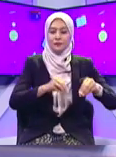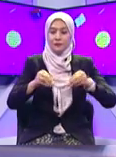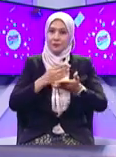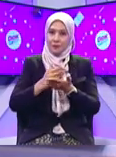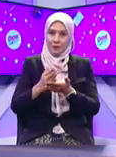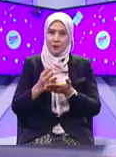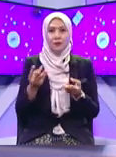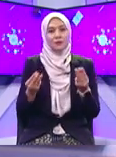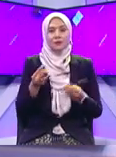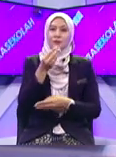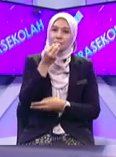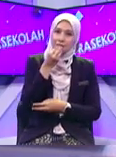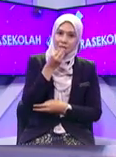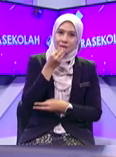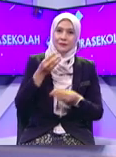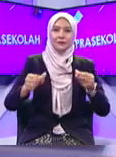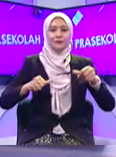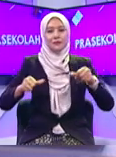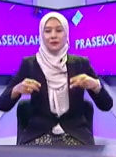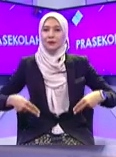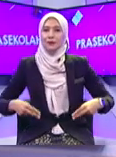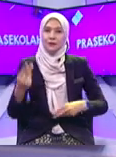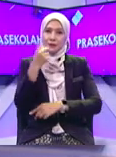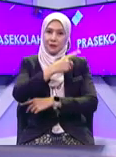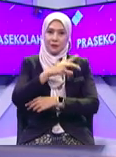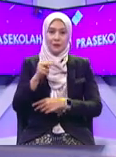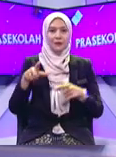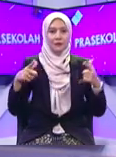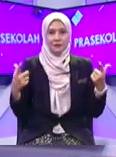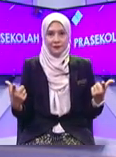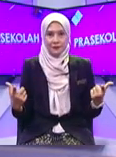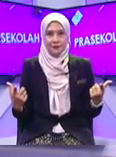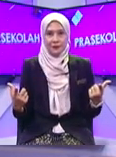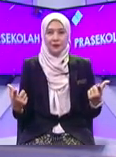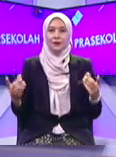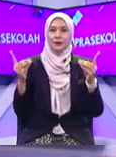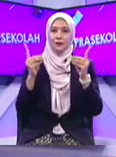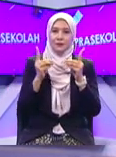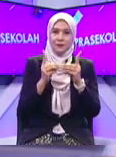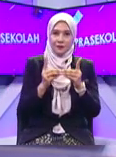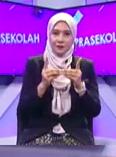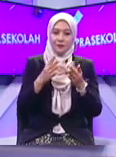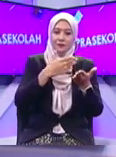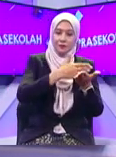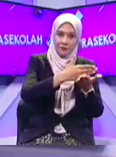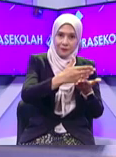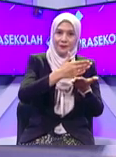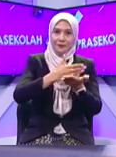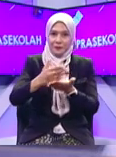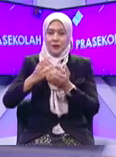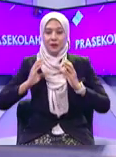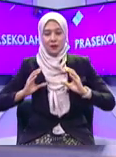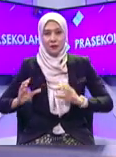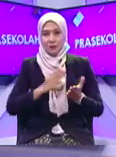activity harian pun ada operasi tolak sebenarnya tapi kita tak adalah kata tulak dan sama dengan tapi situasi situasi Itu